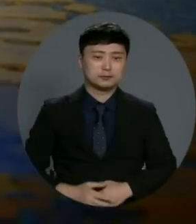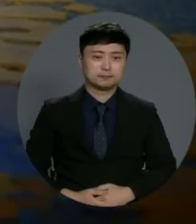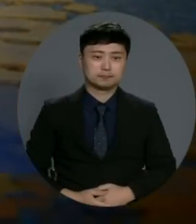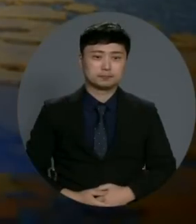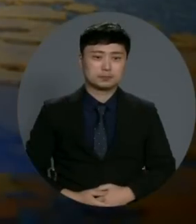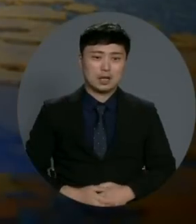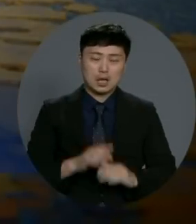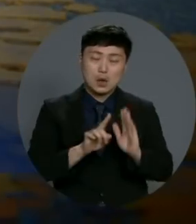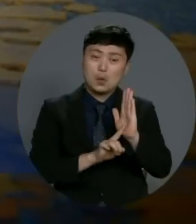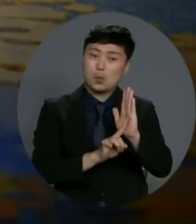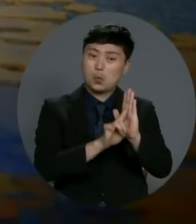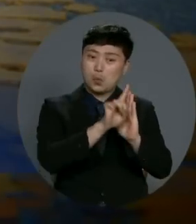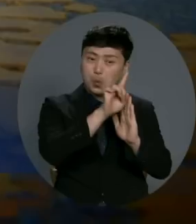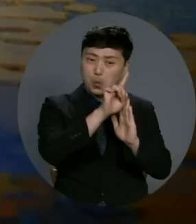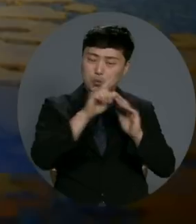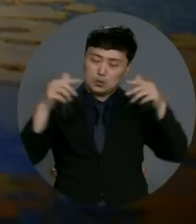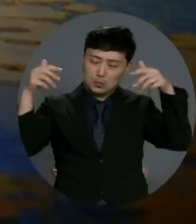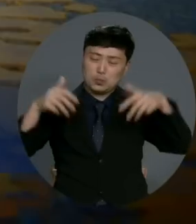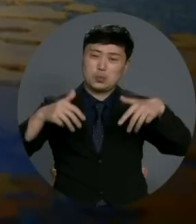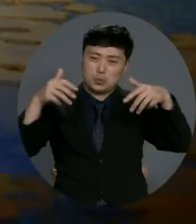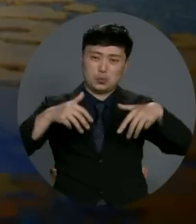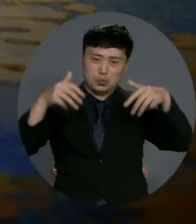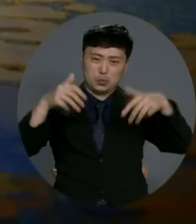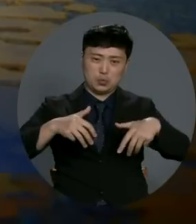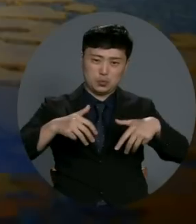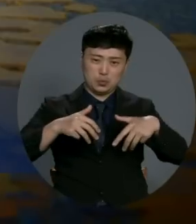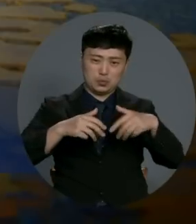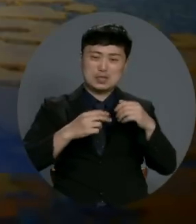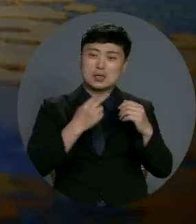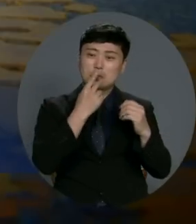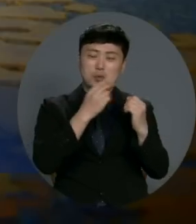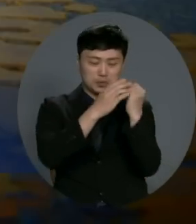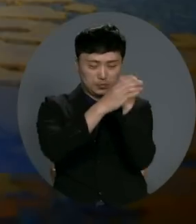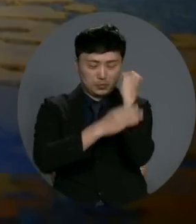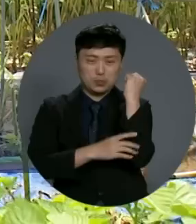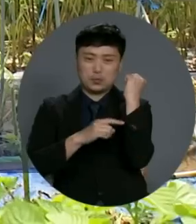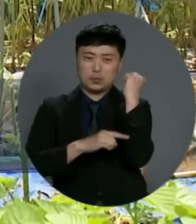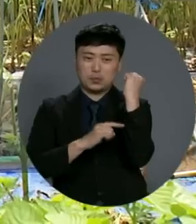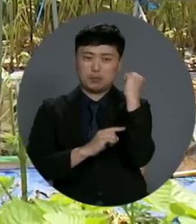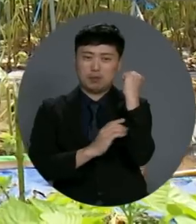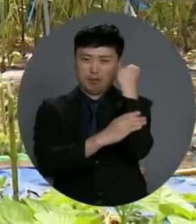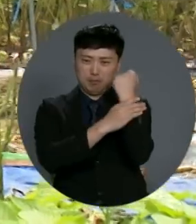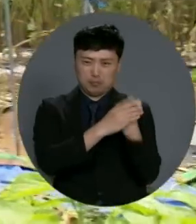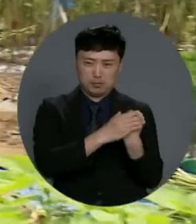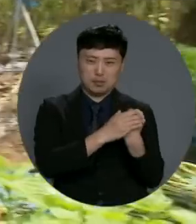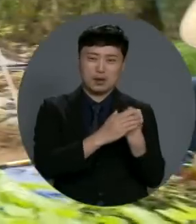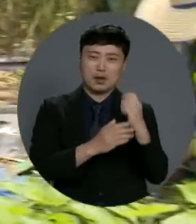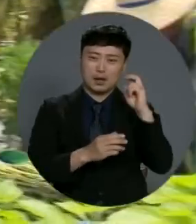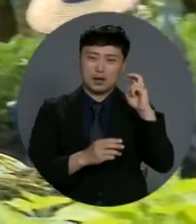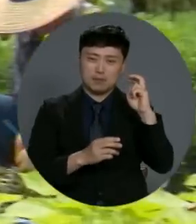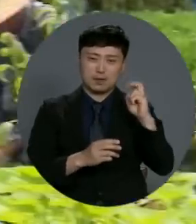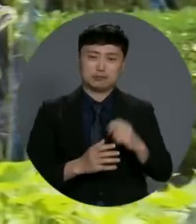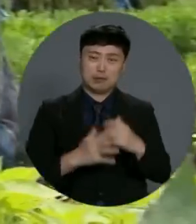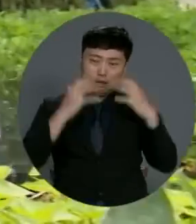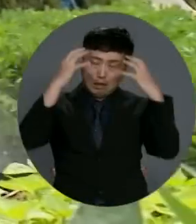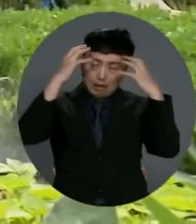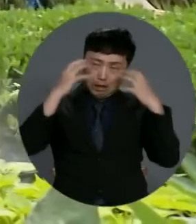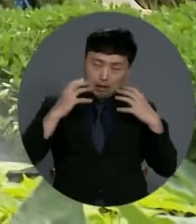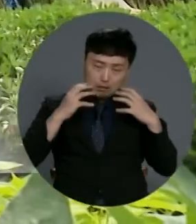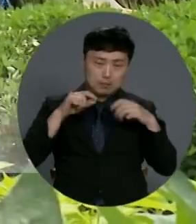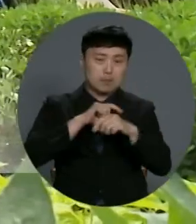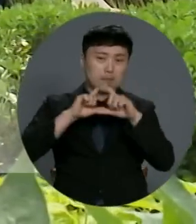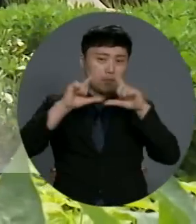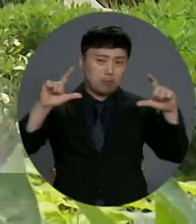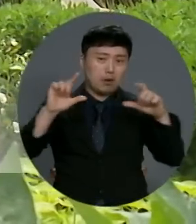더불어서 장기간 강우 노출로 인한 내구도 약화, 전도가 된 것 같습니다. 예. 폭염특보가 일주일 넘게 이어지는